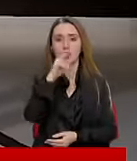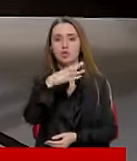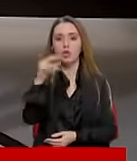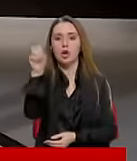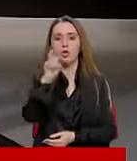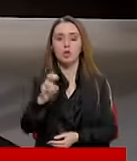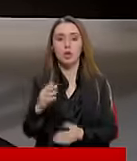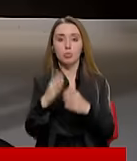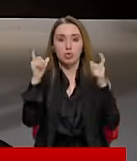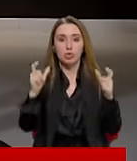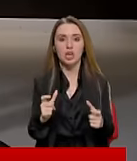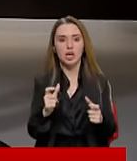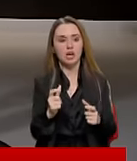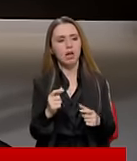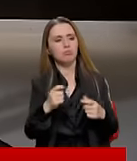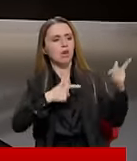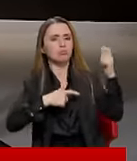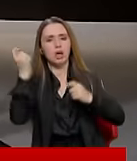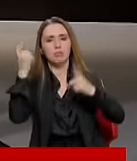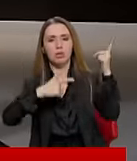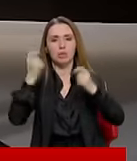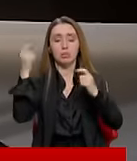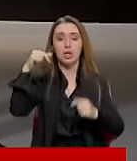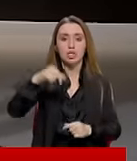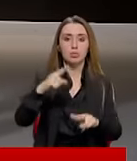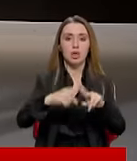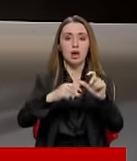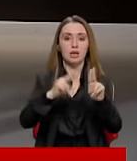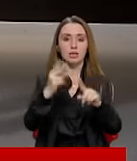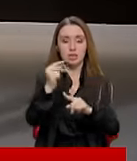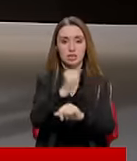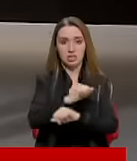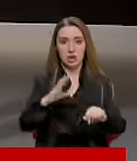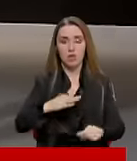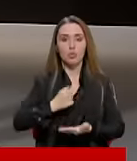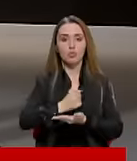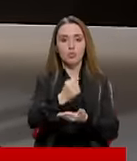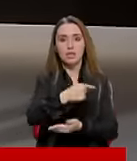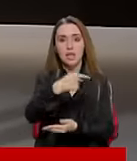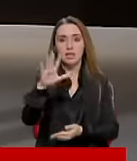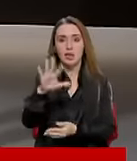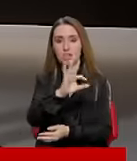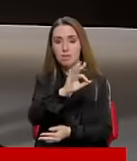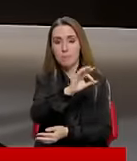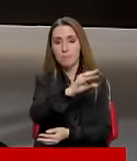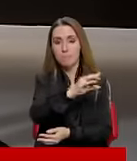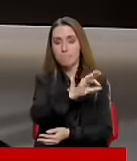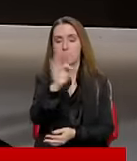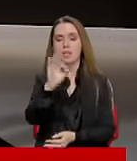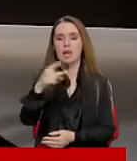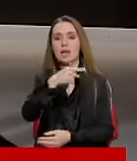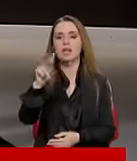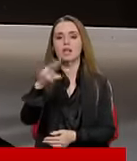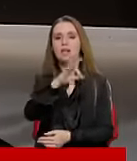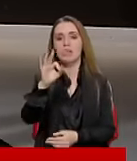büyükşehirde fantezi paraları harcanırken şimdi ASKİ zarar ediyor Çünkü bütçesini kendileri -5 milyar bu yıl da -2 milyar